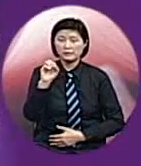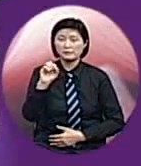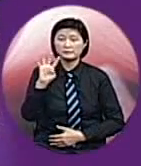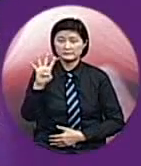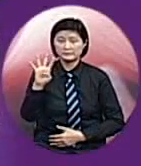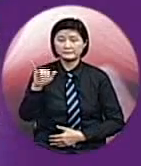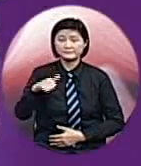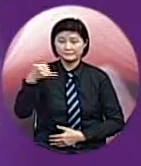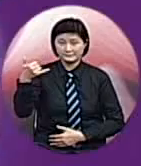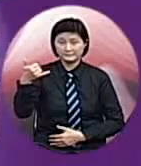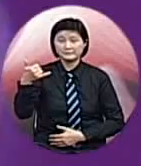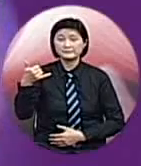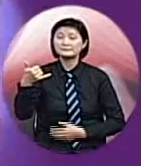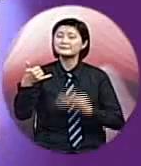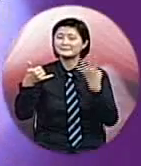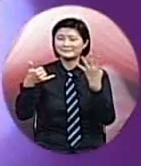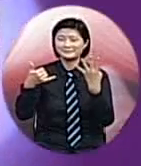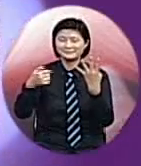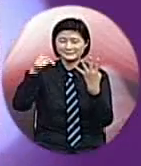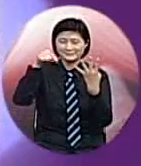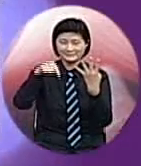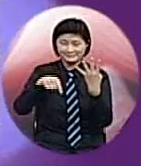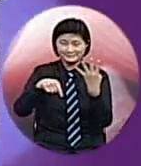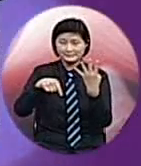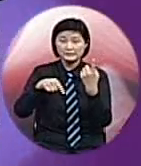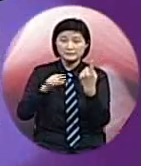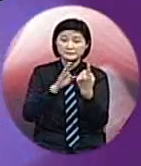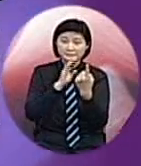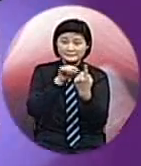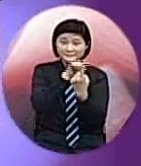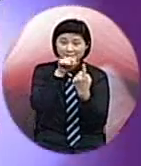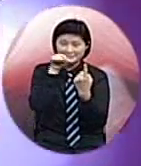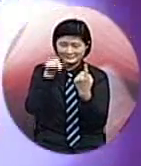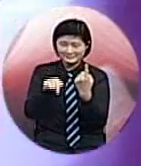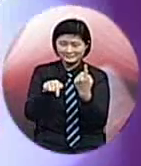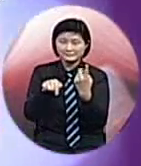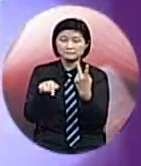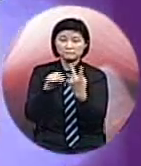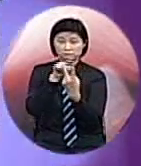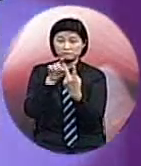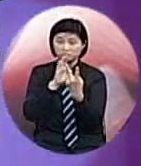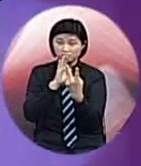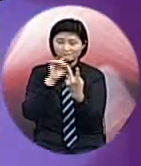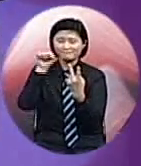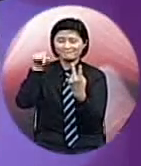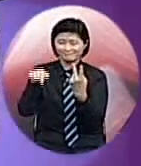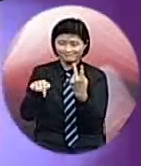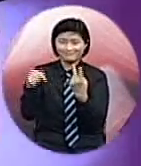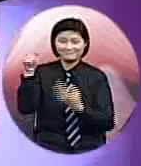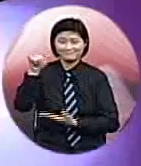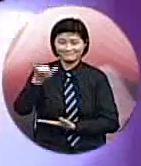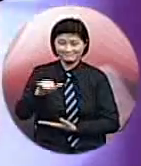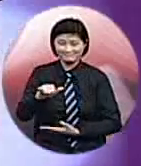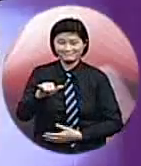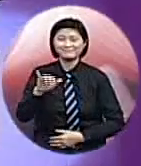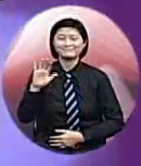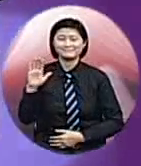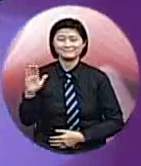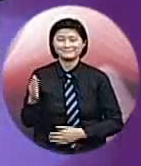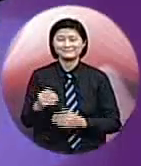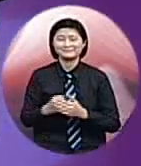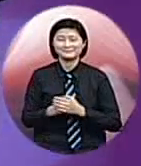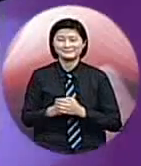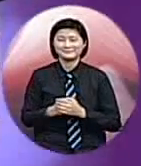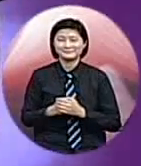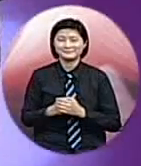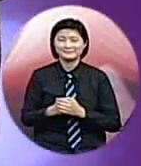060-608-1004번 누르시고 퀴즈 참여는 몇 번? 4번. 4번 누르시고 1번이 나면 1번, 2번이 나면 2번 누르시고 수화기를 놓으시면 번호가 다 찍혀서